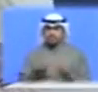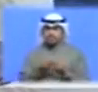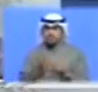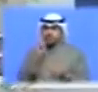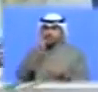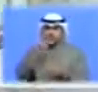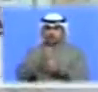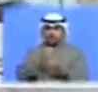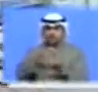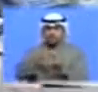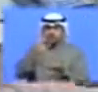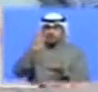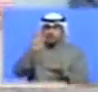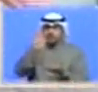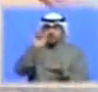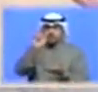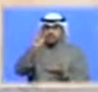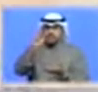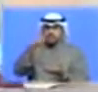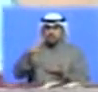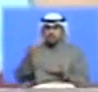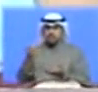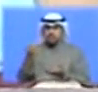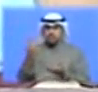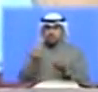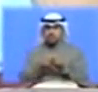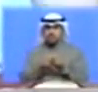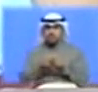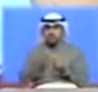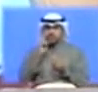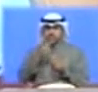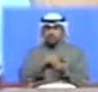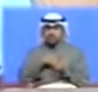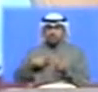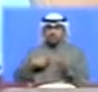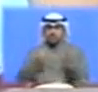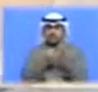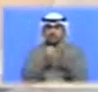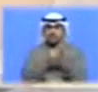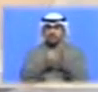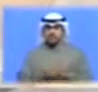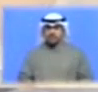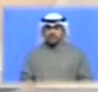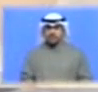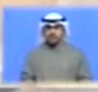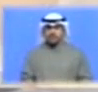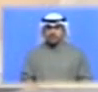واستقبل سمو حفظه الله بقصر السيف اليوم معالي وزير الدولة لشؤون الإسكان ياسر حسن أبل.